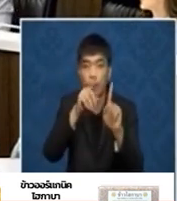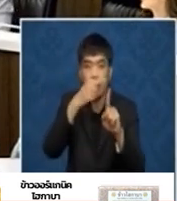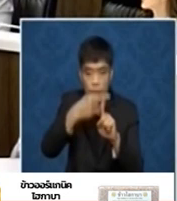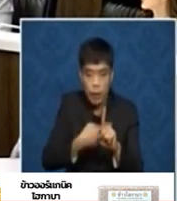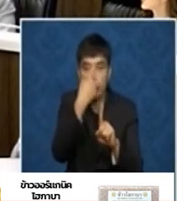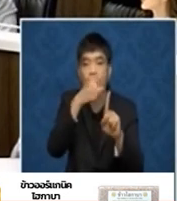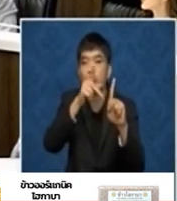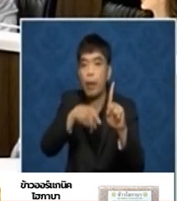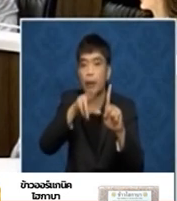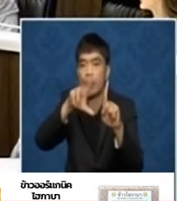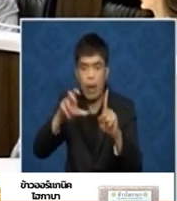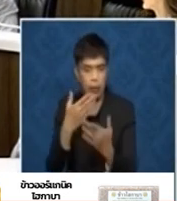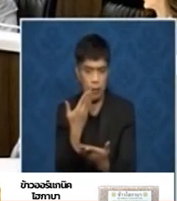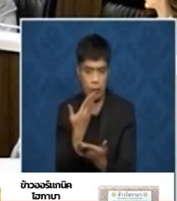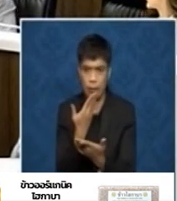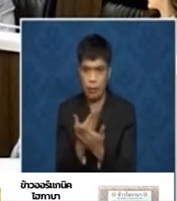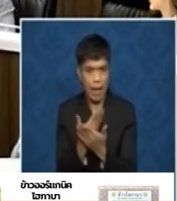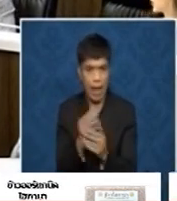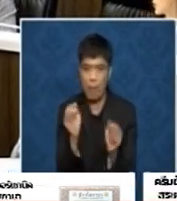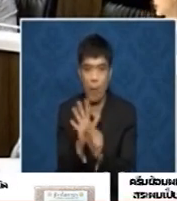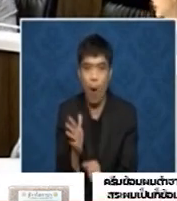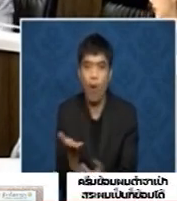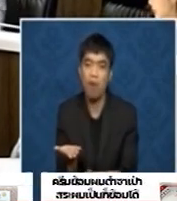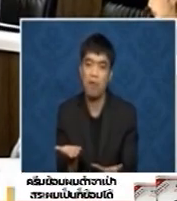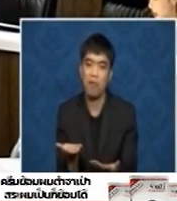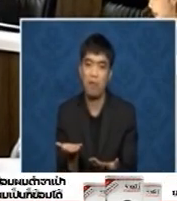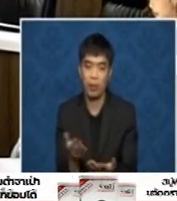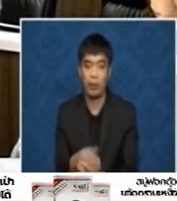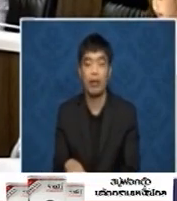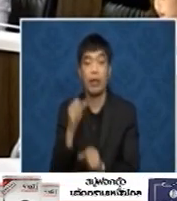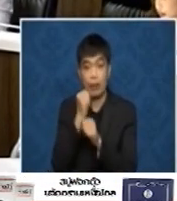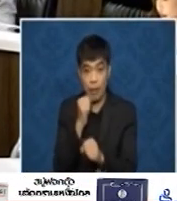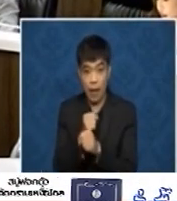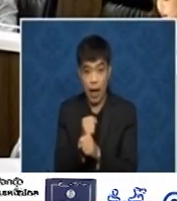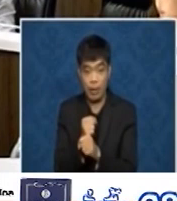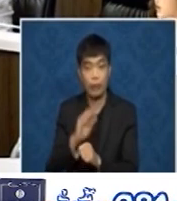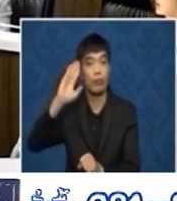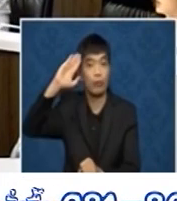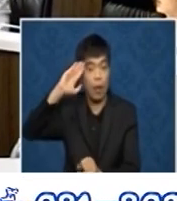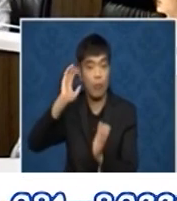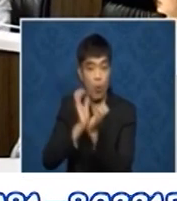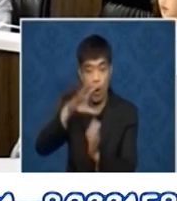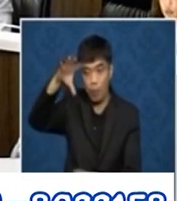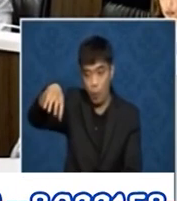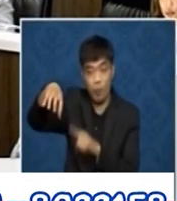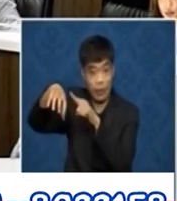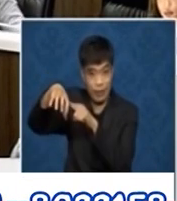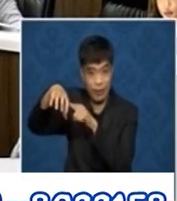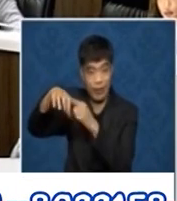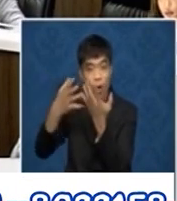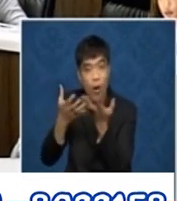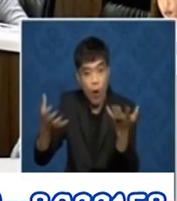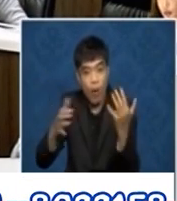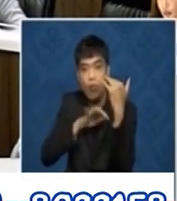รอกครับท่านประธานขณะที่สภาพการทำงานนะครับในสถานีตำรวจนะครับคอมพิวเตอร์ดี